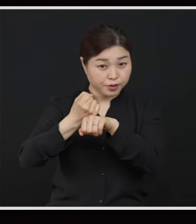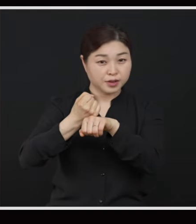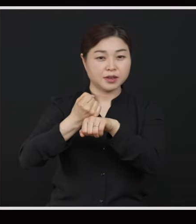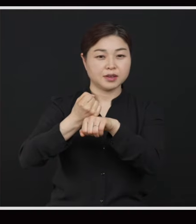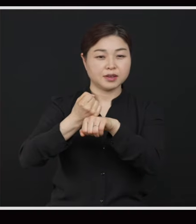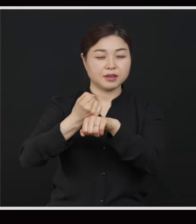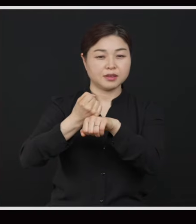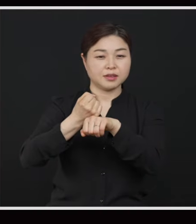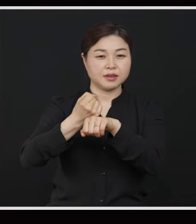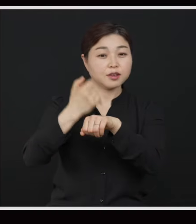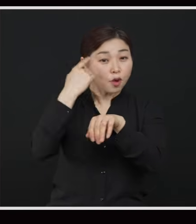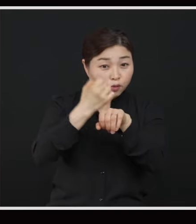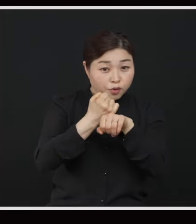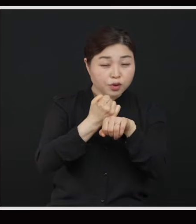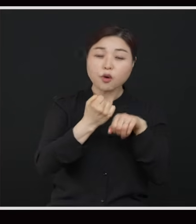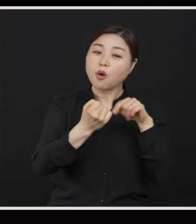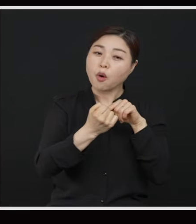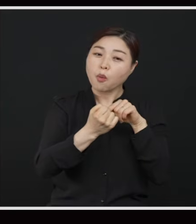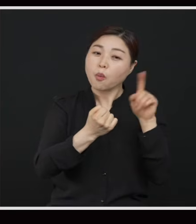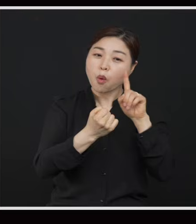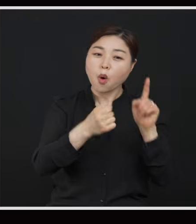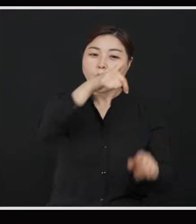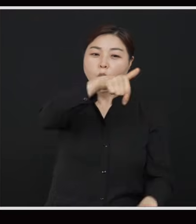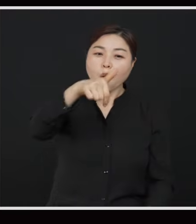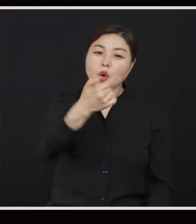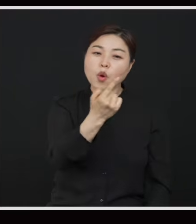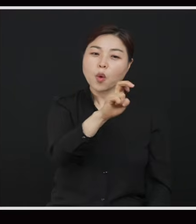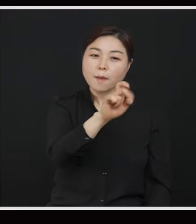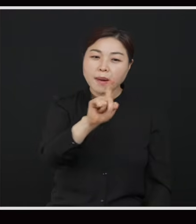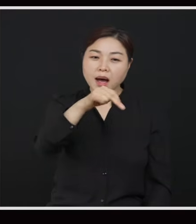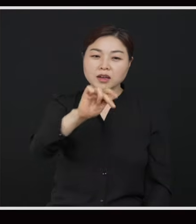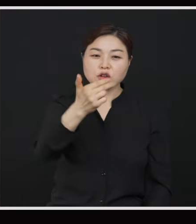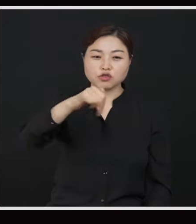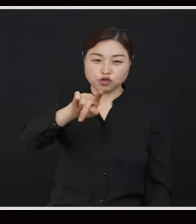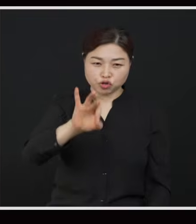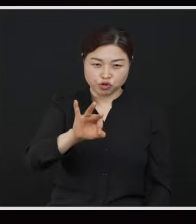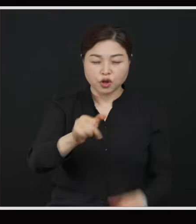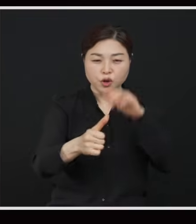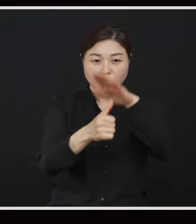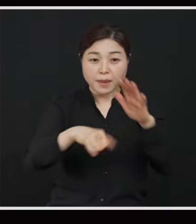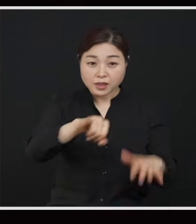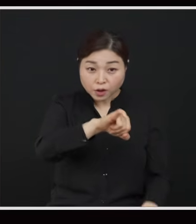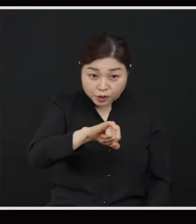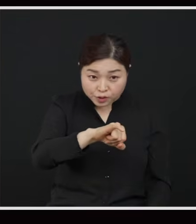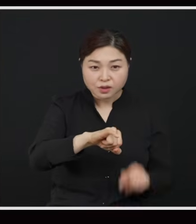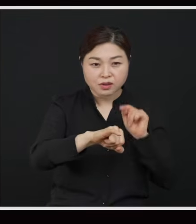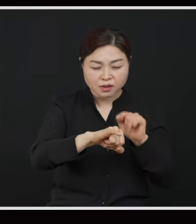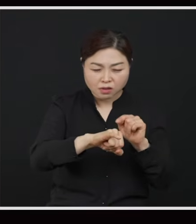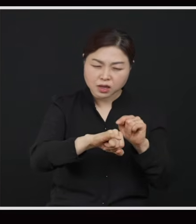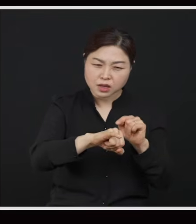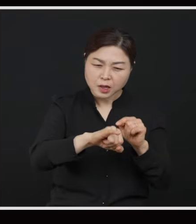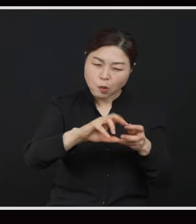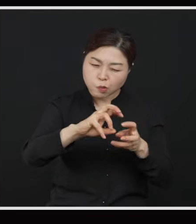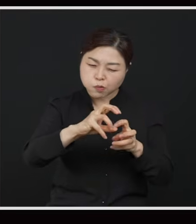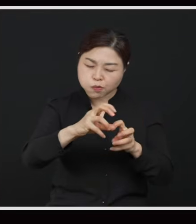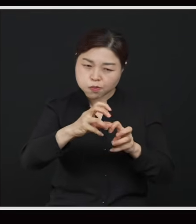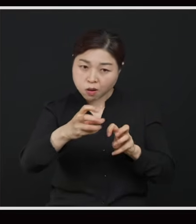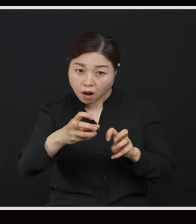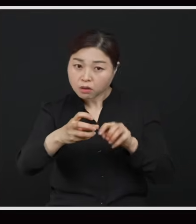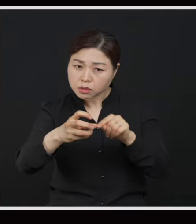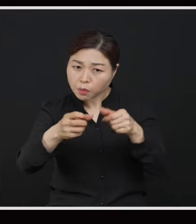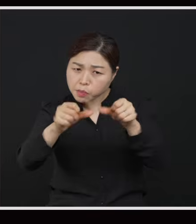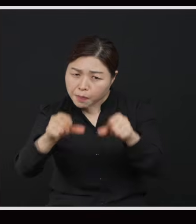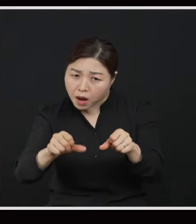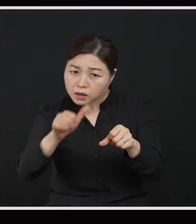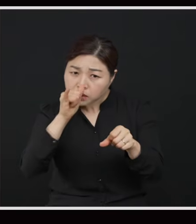이분이 연구하는 게 꼬마 선충이라는 이런 생물을 연구를 하는데, 돌연변이를 만들었을 때 뭘